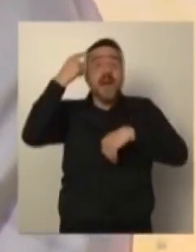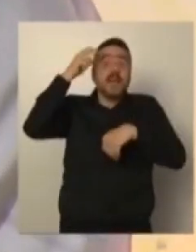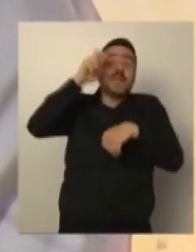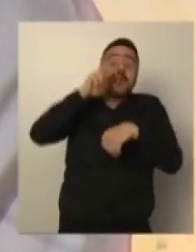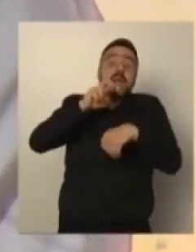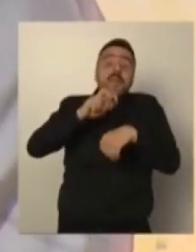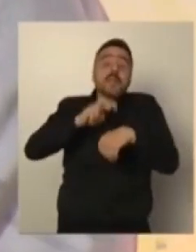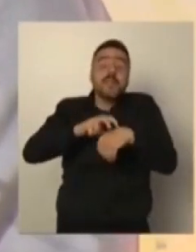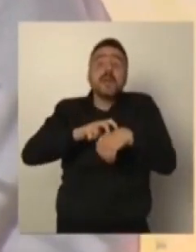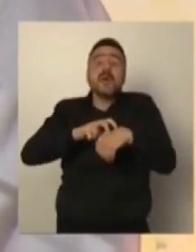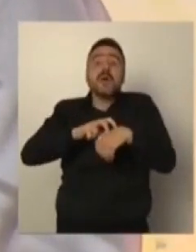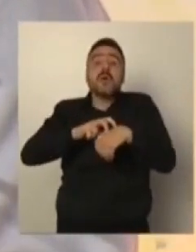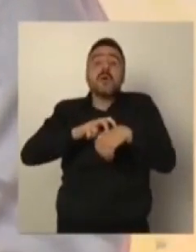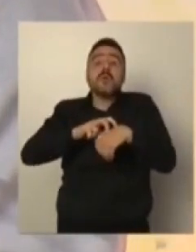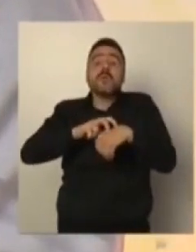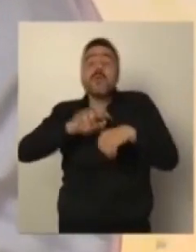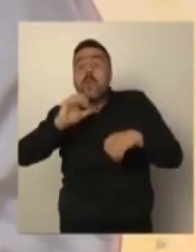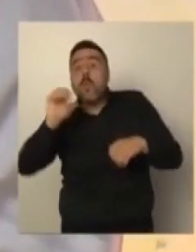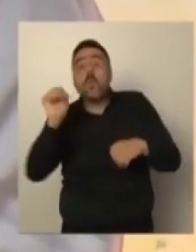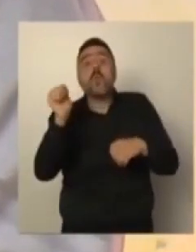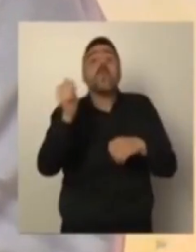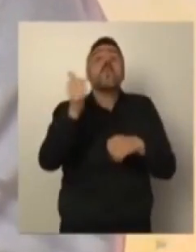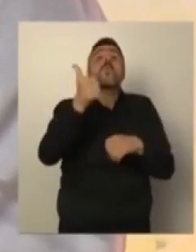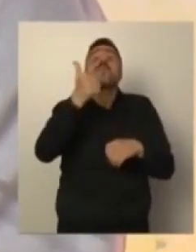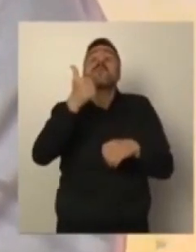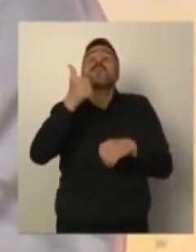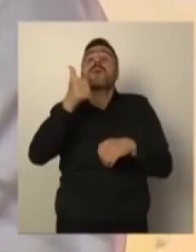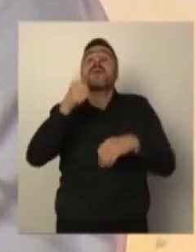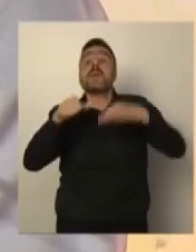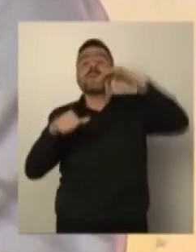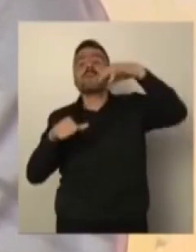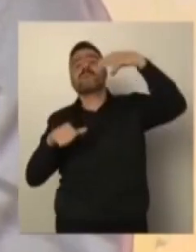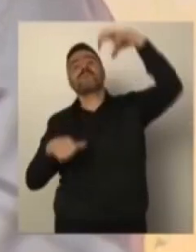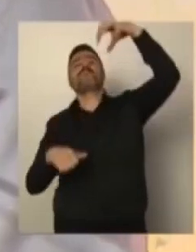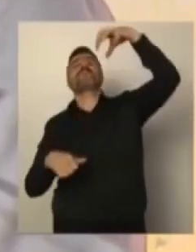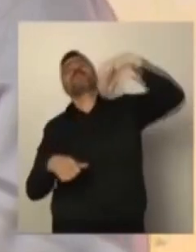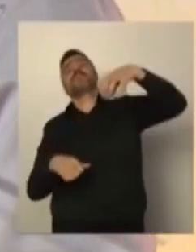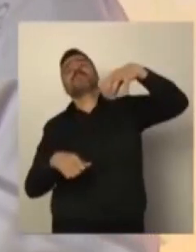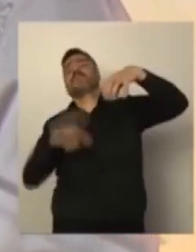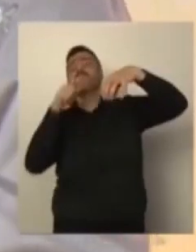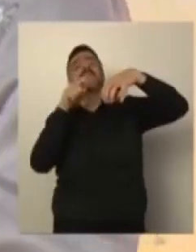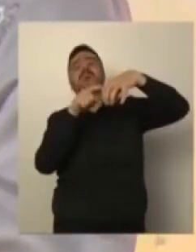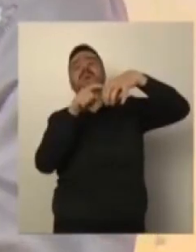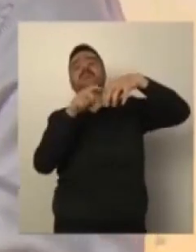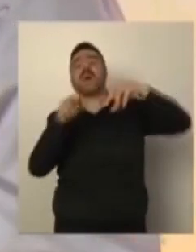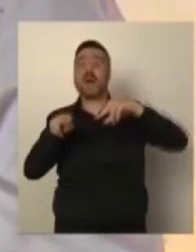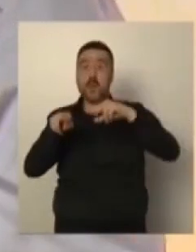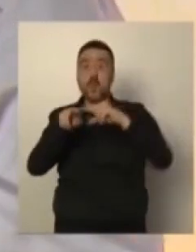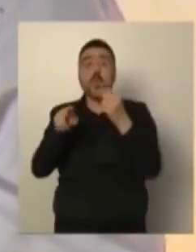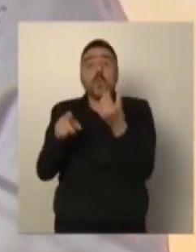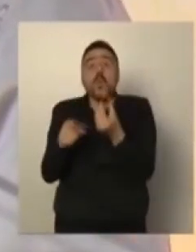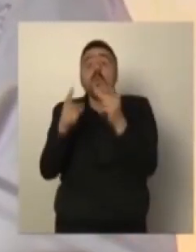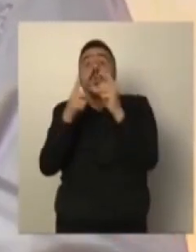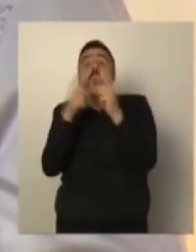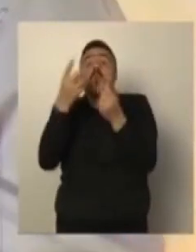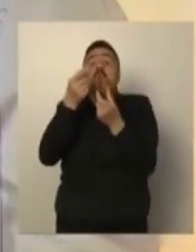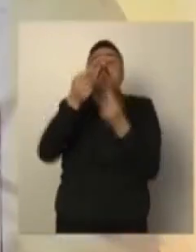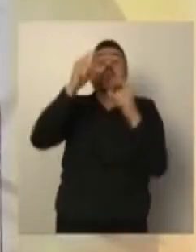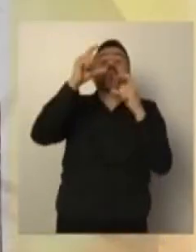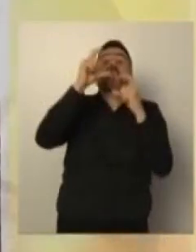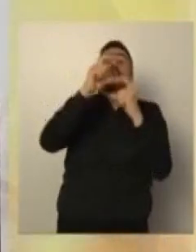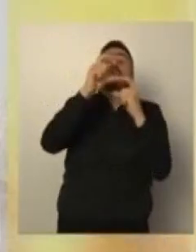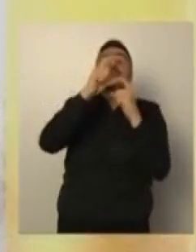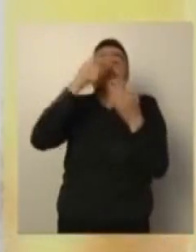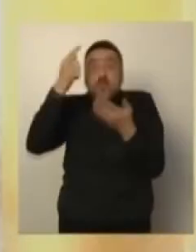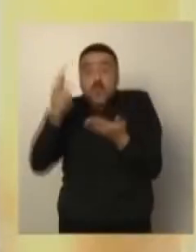önemlisi elbette Mescid-i Aksa'dır. Mescid-i Aksa işte Kur'an-ı Kerim'de